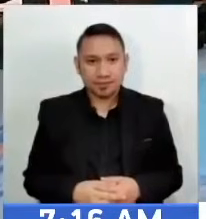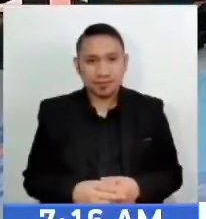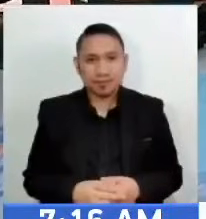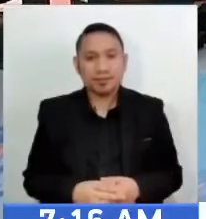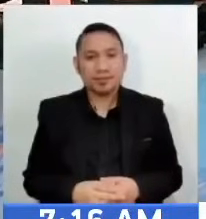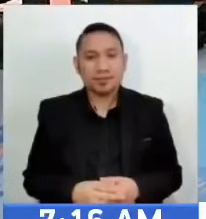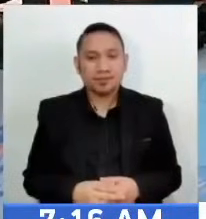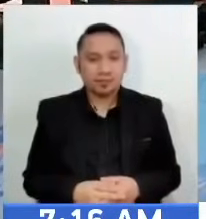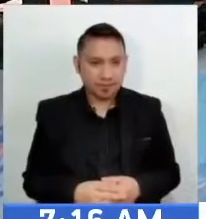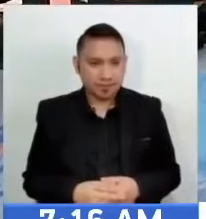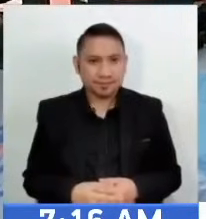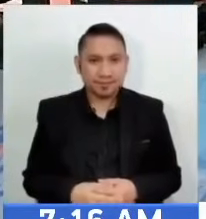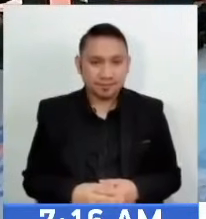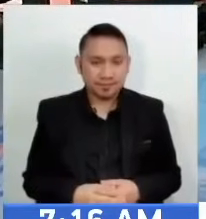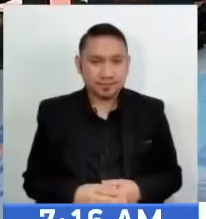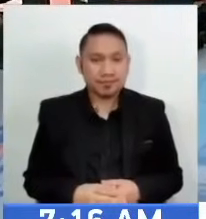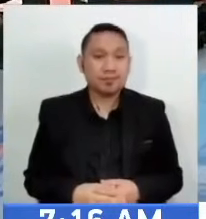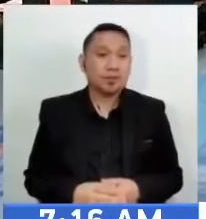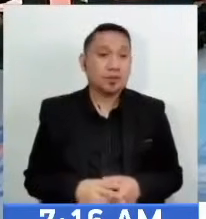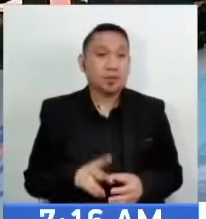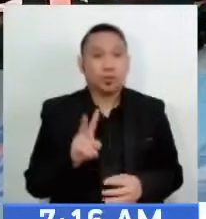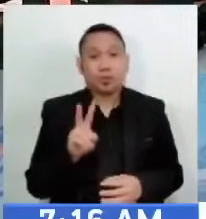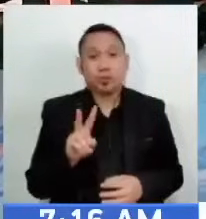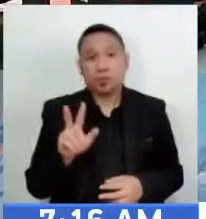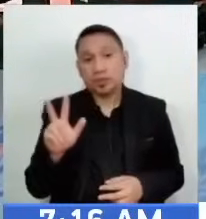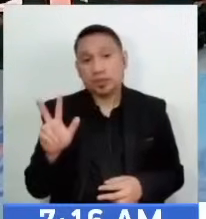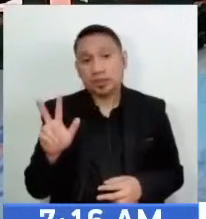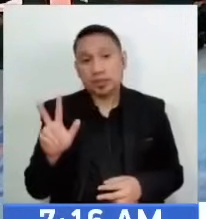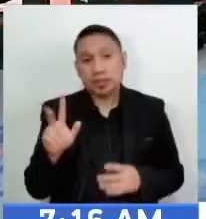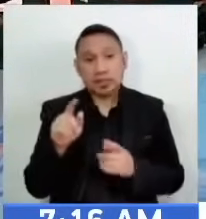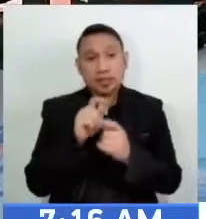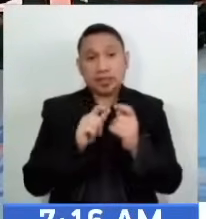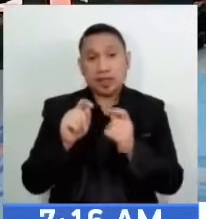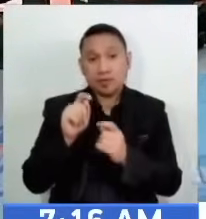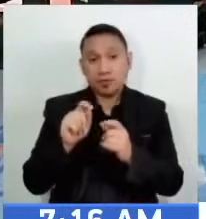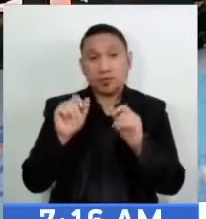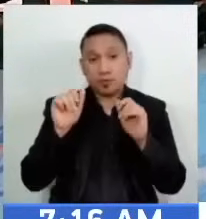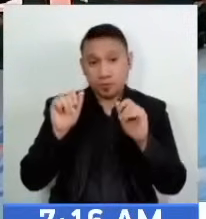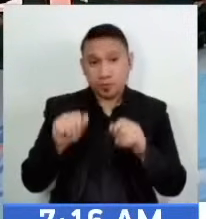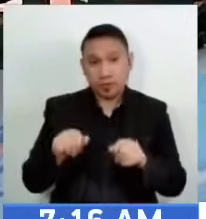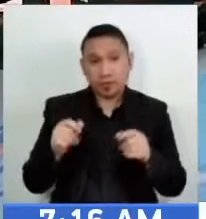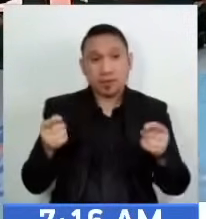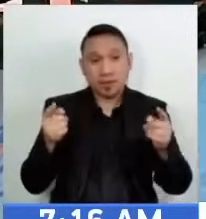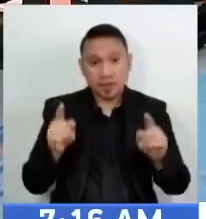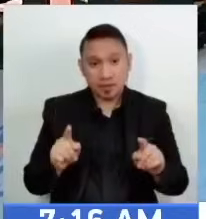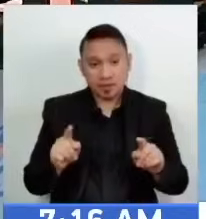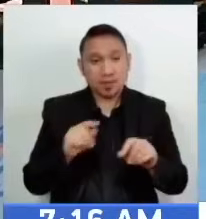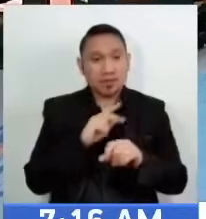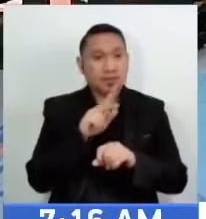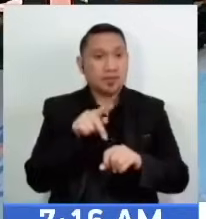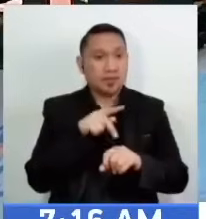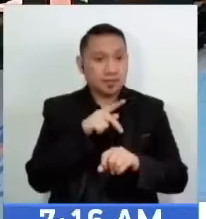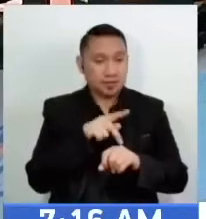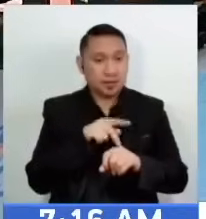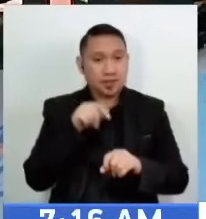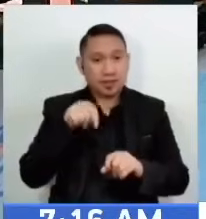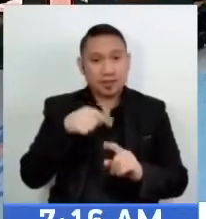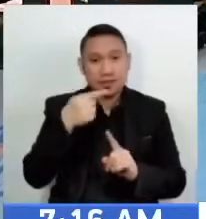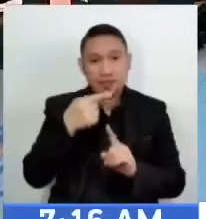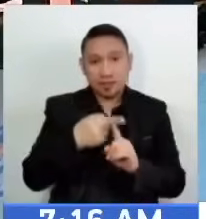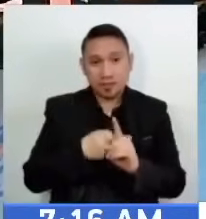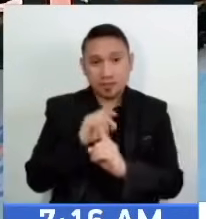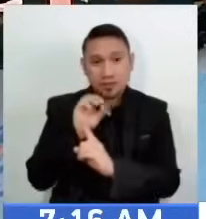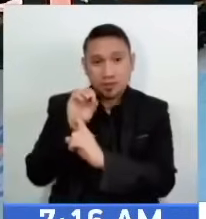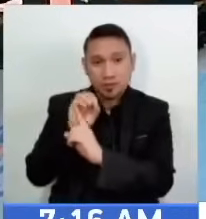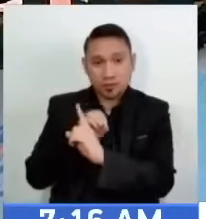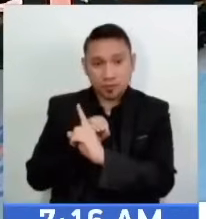Mga kapuso, dalawa o tatlong bagyo ang posibleng mamuo o pumasok sa Philippine Air Responsibility ngayong buwan ng October. At base